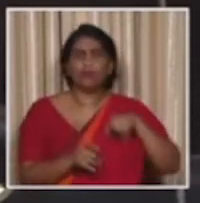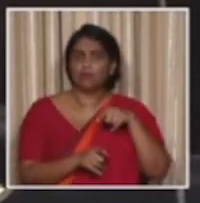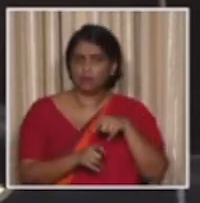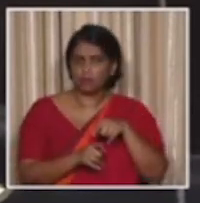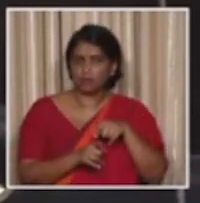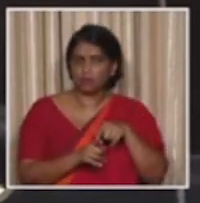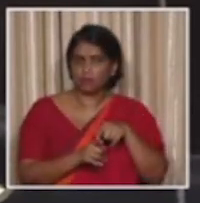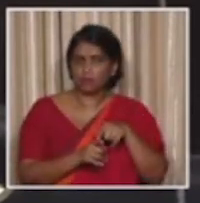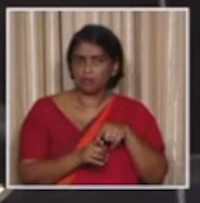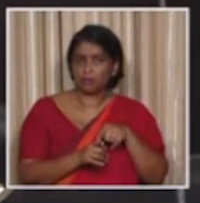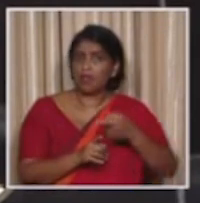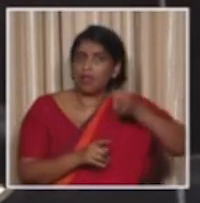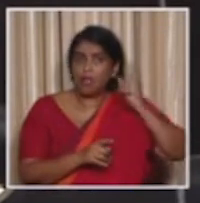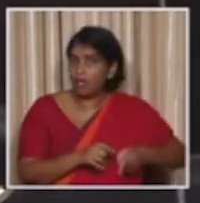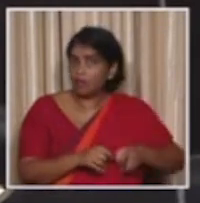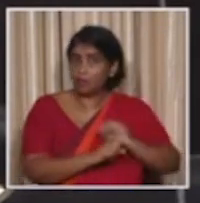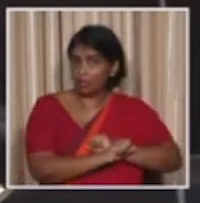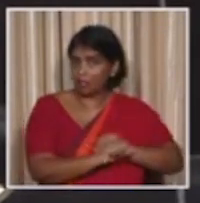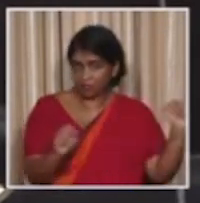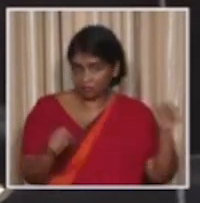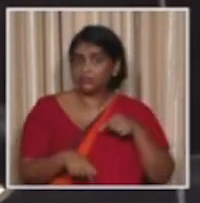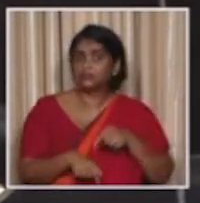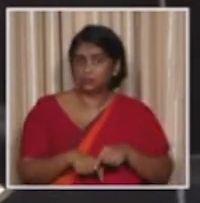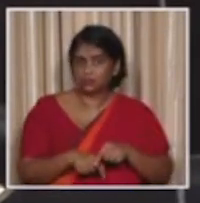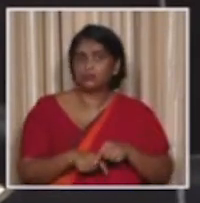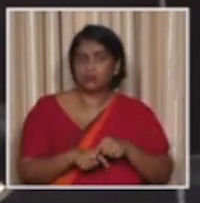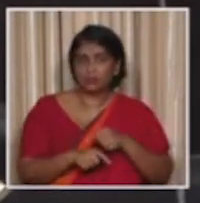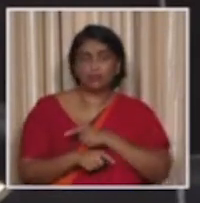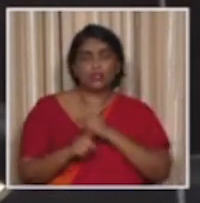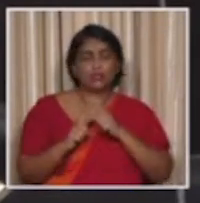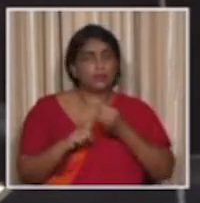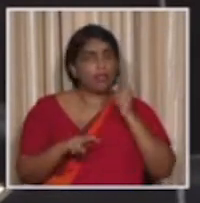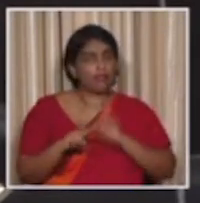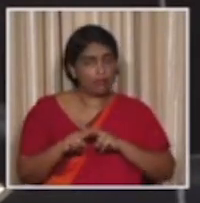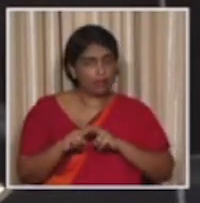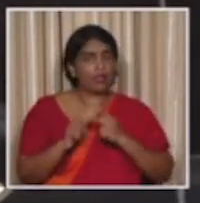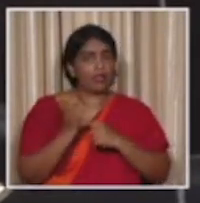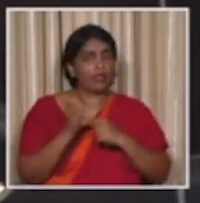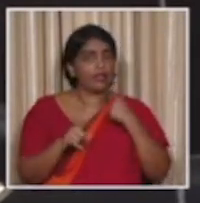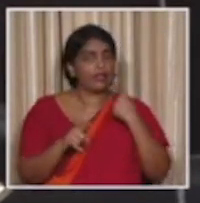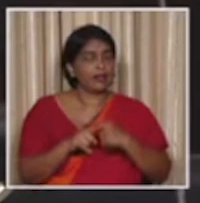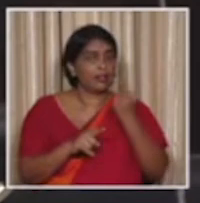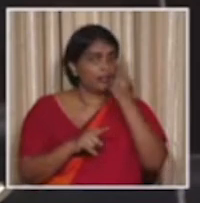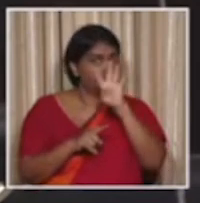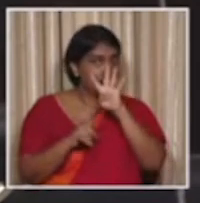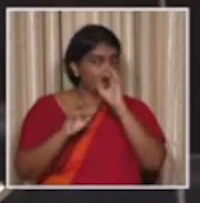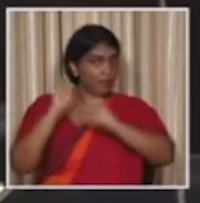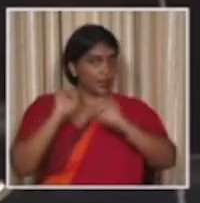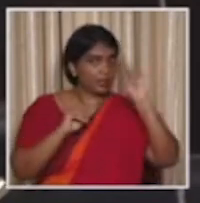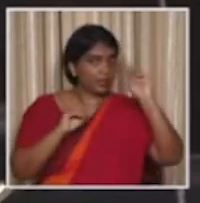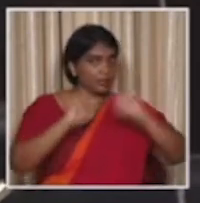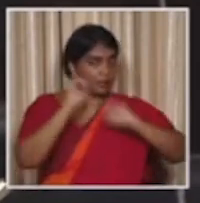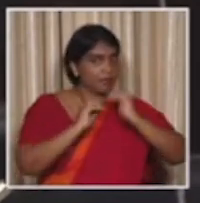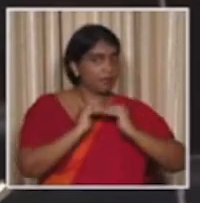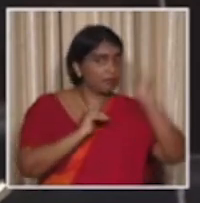ඒකේ අනුමැතිය රහිතව මේ අර්ථසාධකාර මුදලේ බදු 14% ඉඳලා 30% වැඩි කරනවද